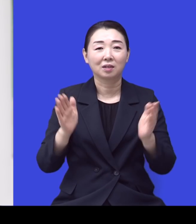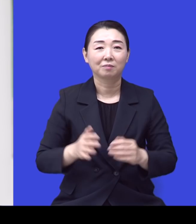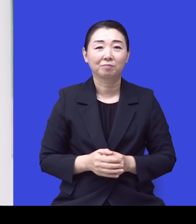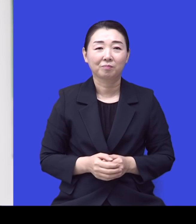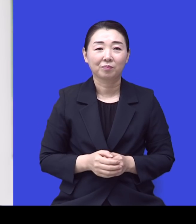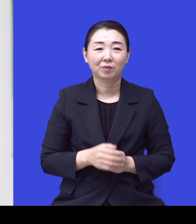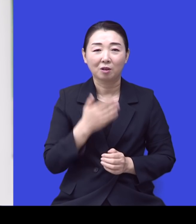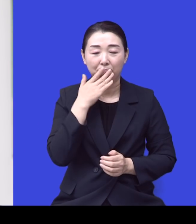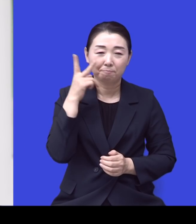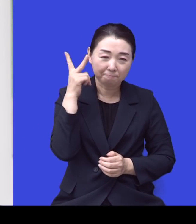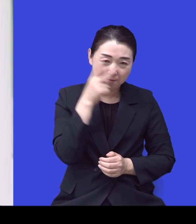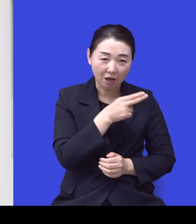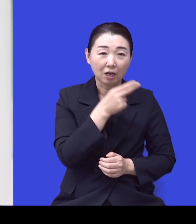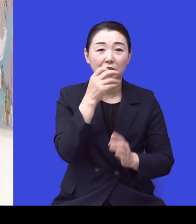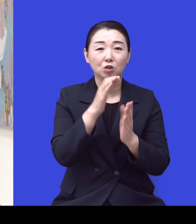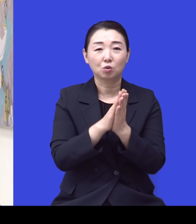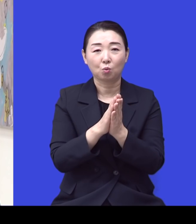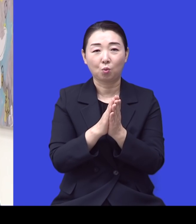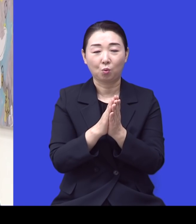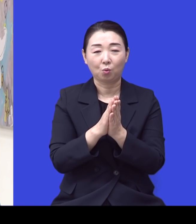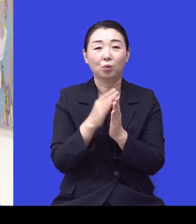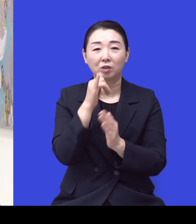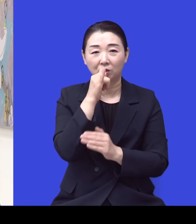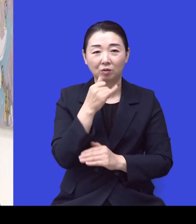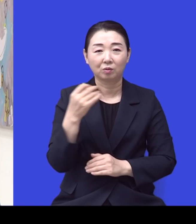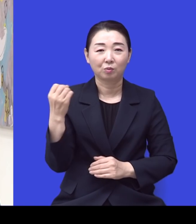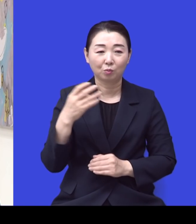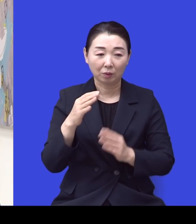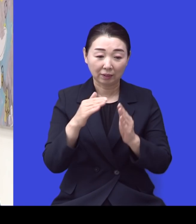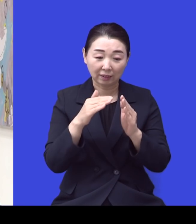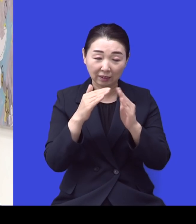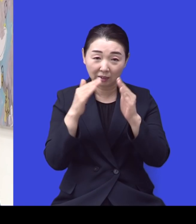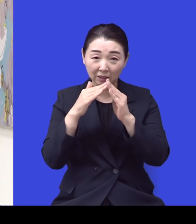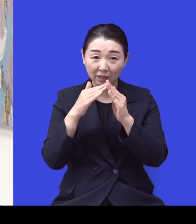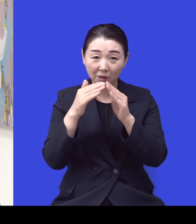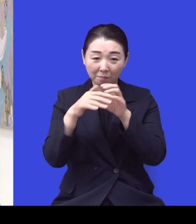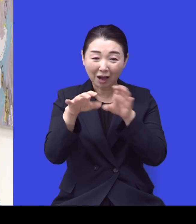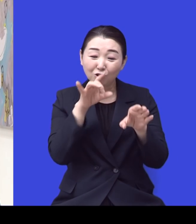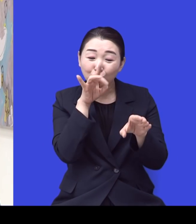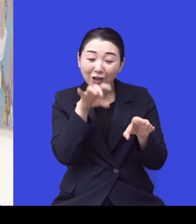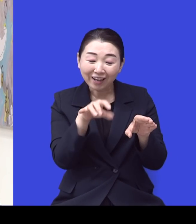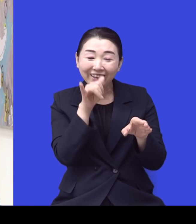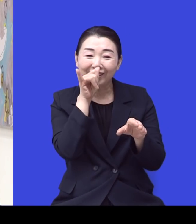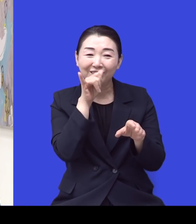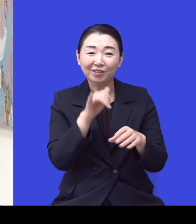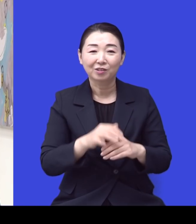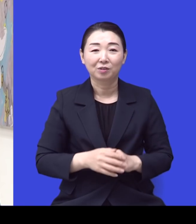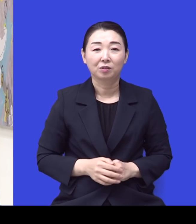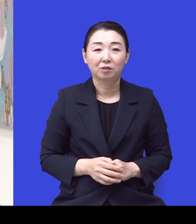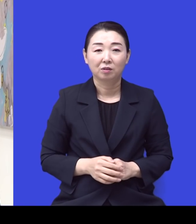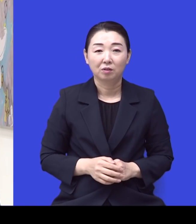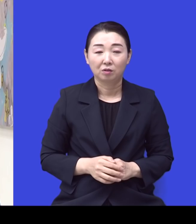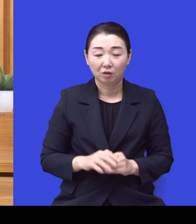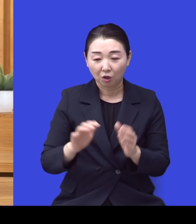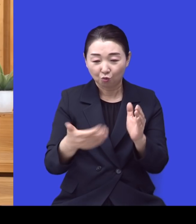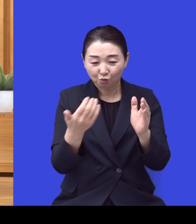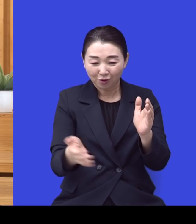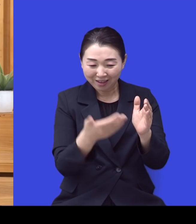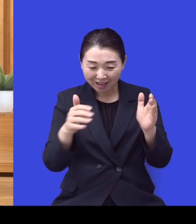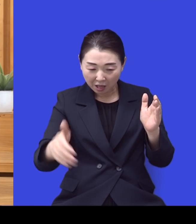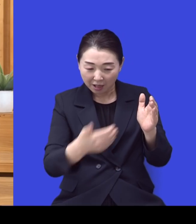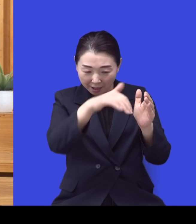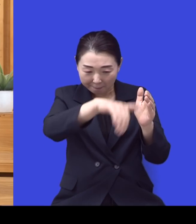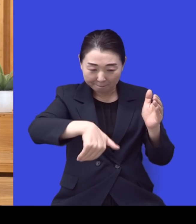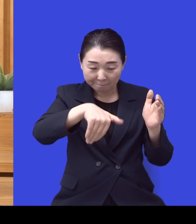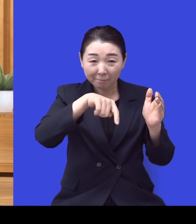네. 금식하고 예. 그러면서 이제 그 집이 마을 한가운데 있었거든요. 예. 구덩이를 파고